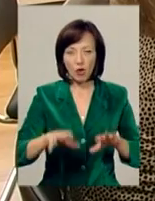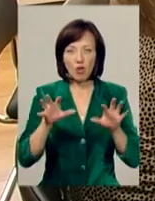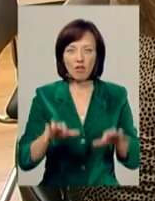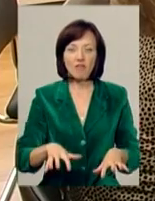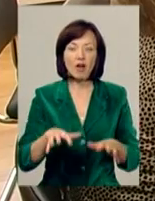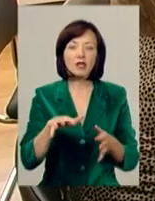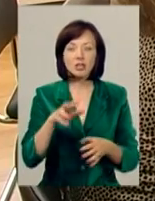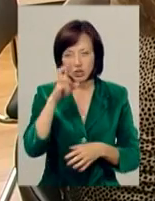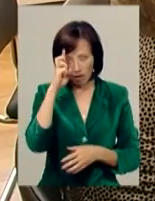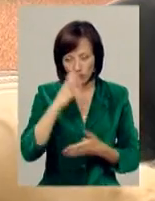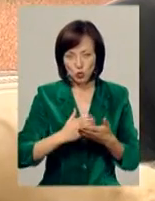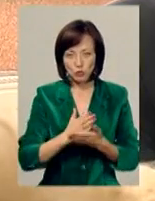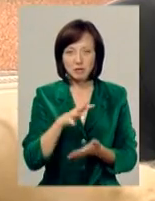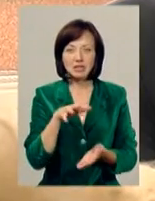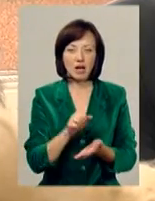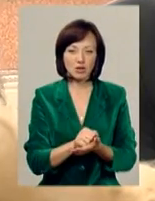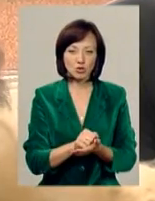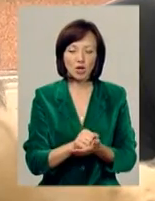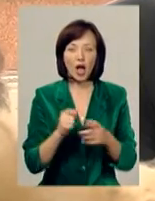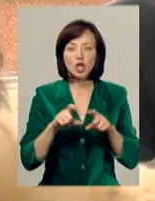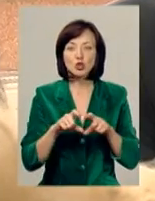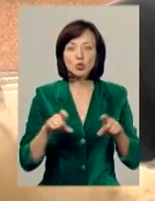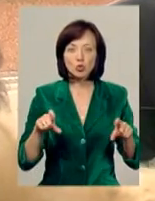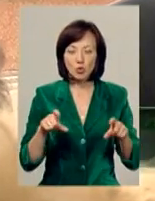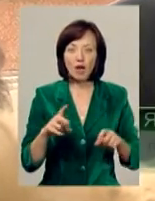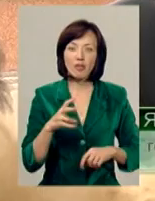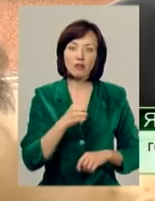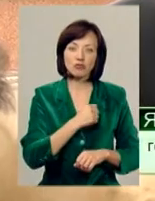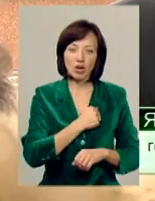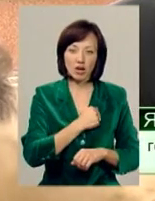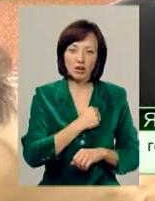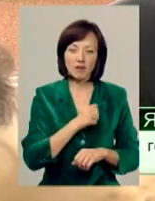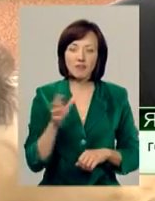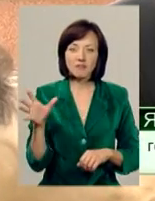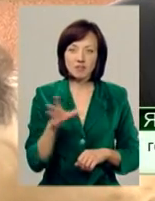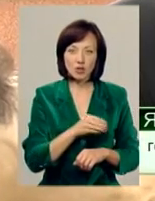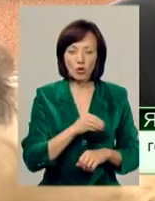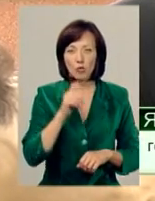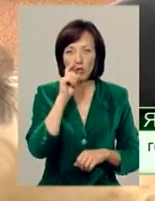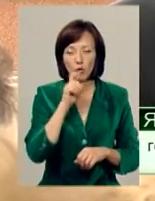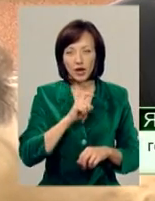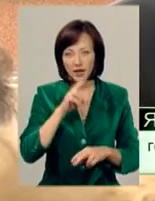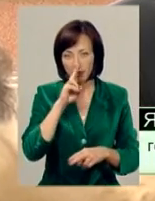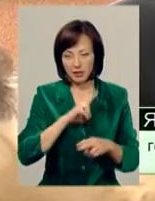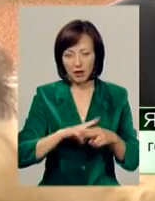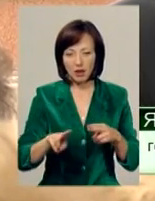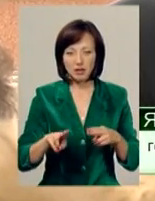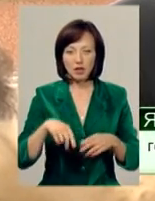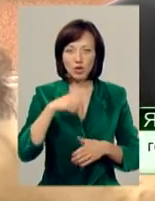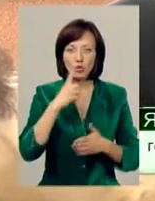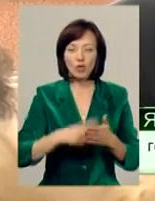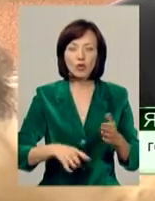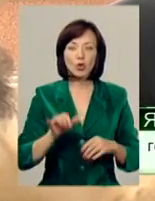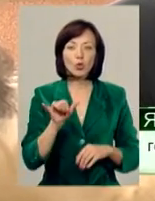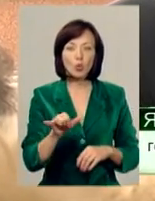зайнятості Ярослав Кашуба структура На жаль в цілому по державі втратила довіру у